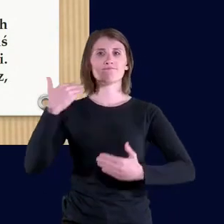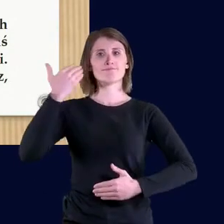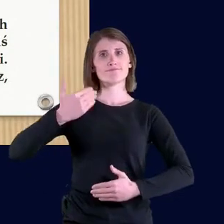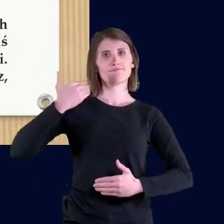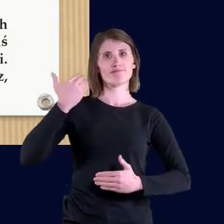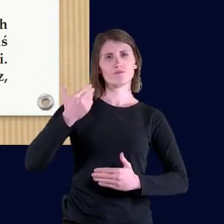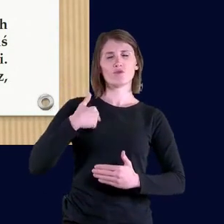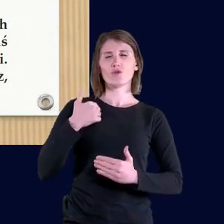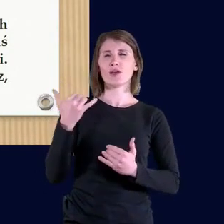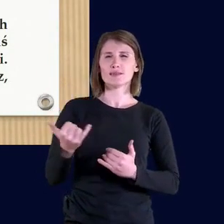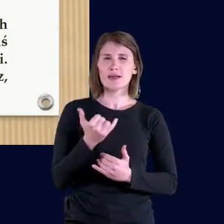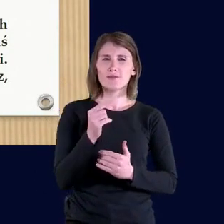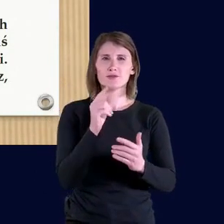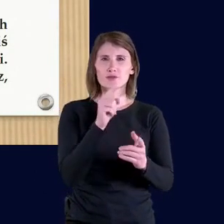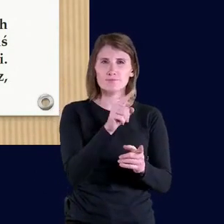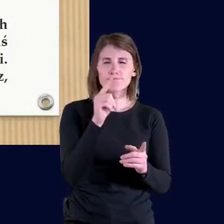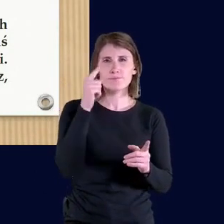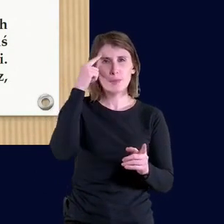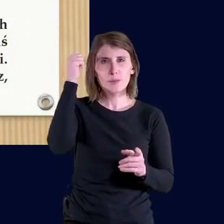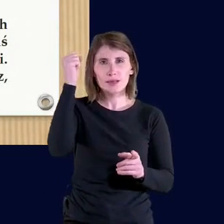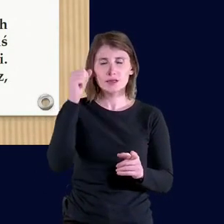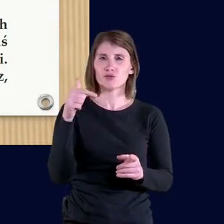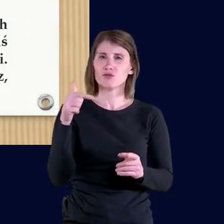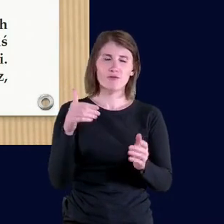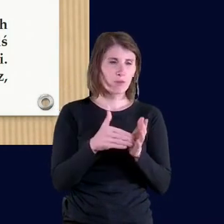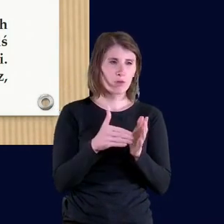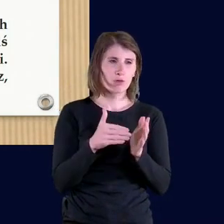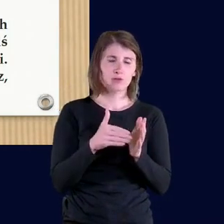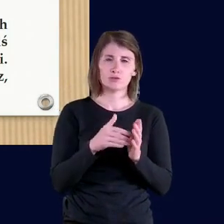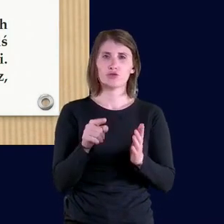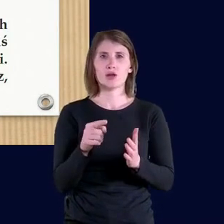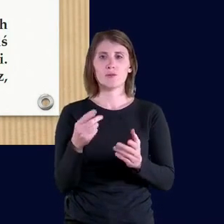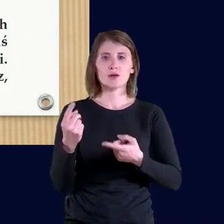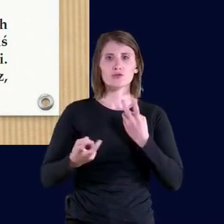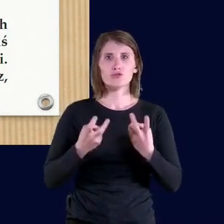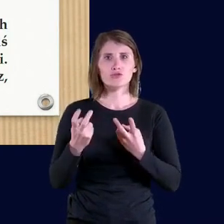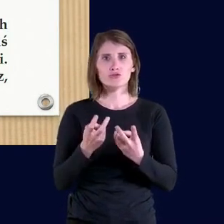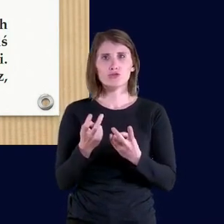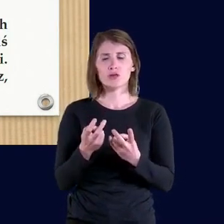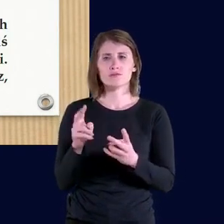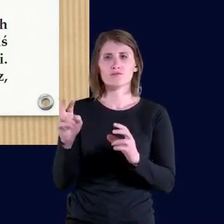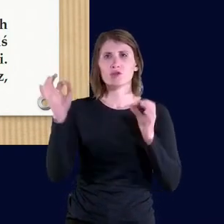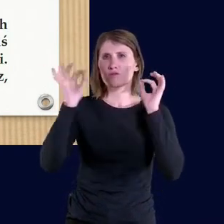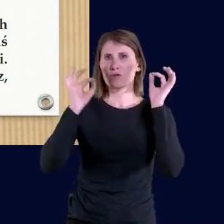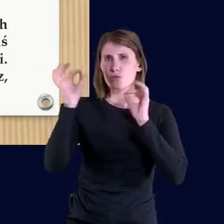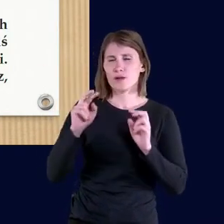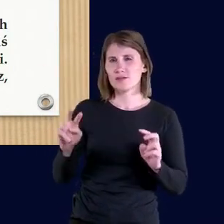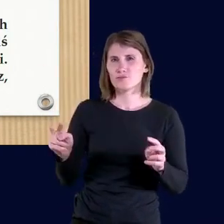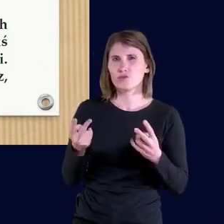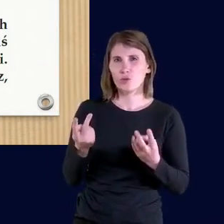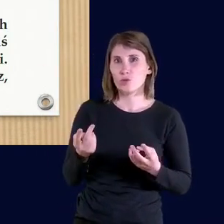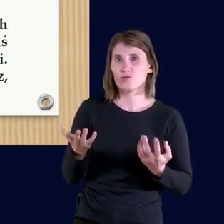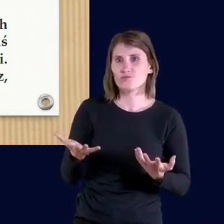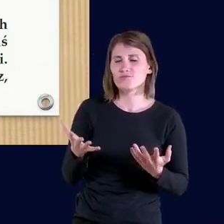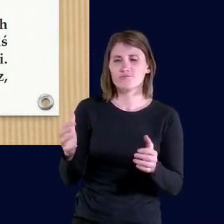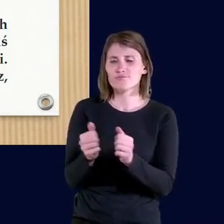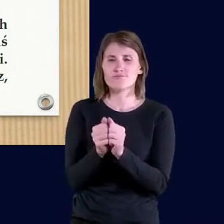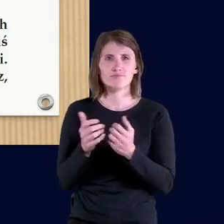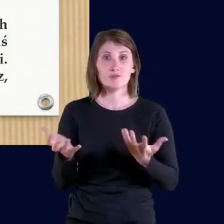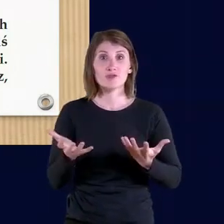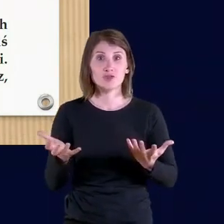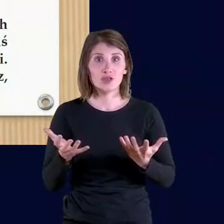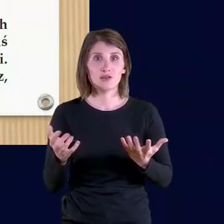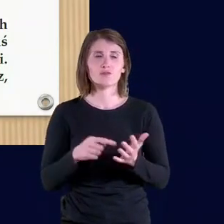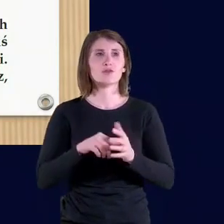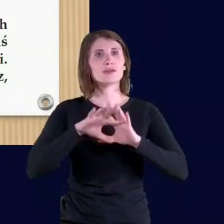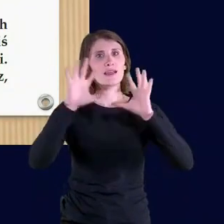uczulać ich na to że muszą podawać źródło informacji na to że też muszą zwrócić uwagę aby